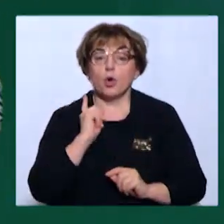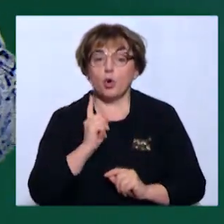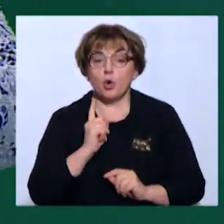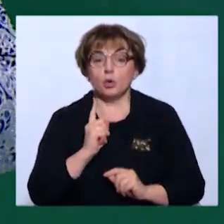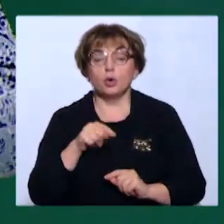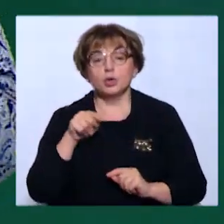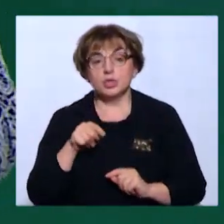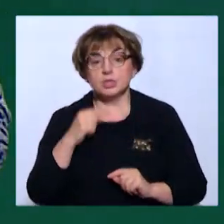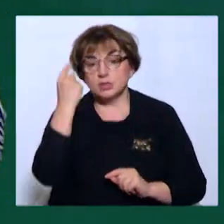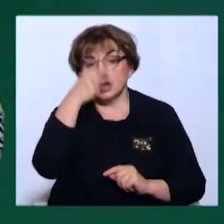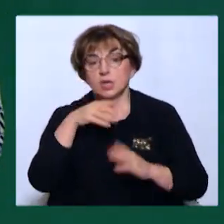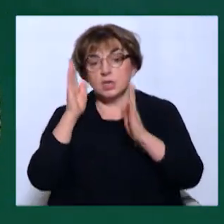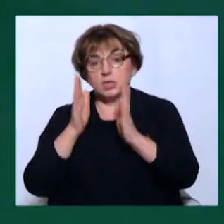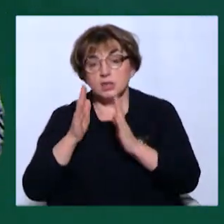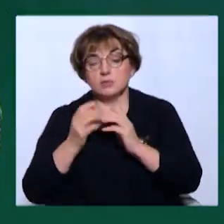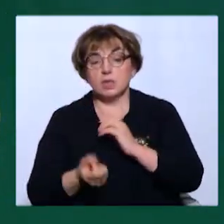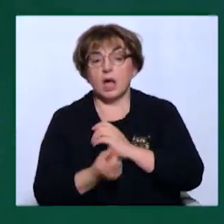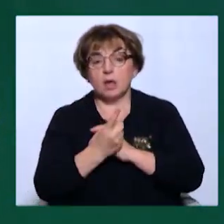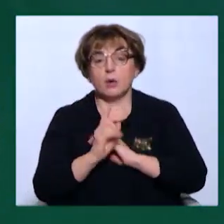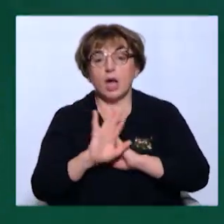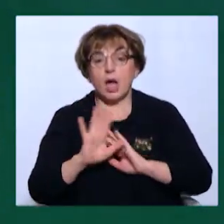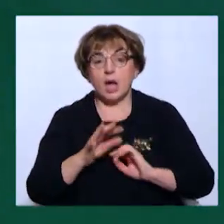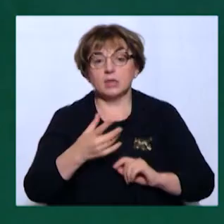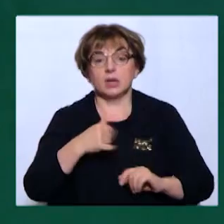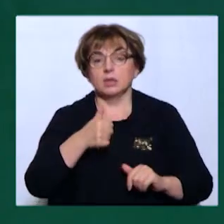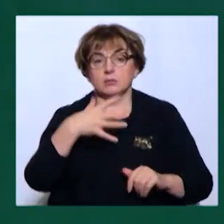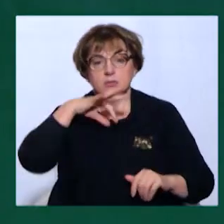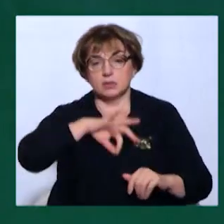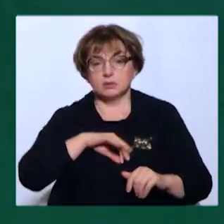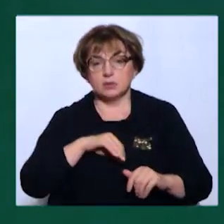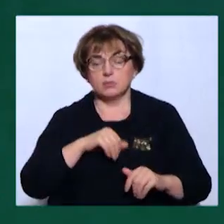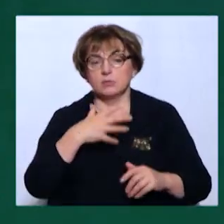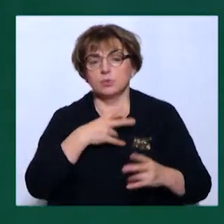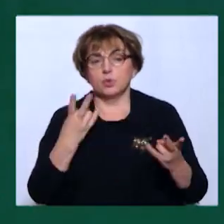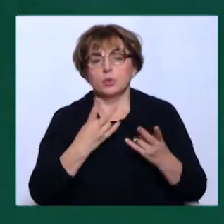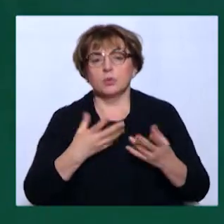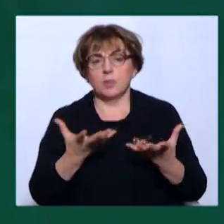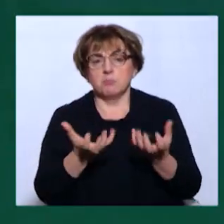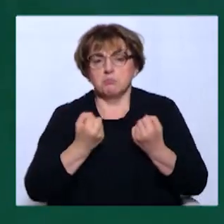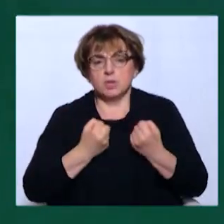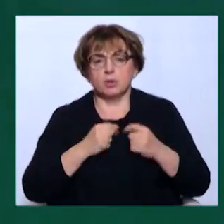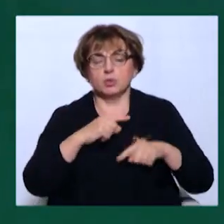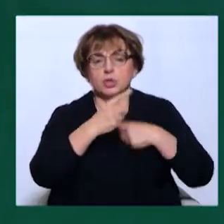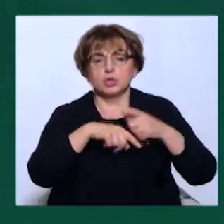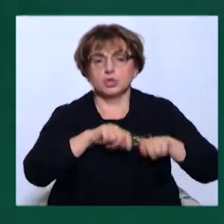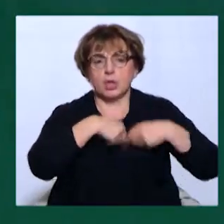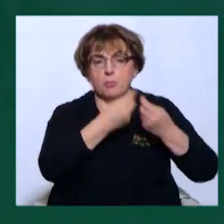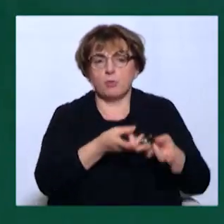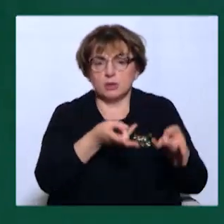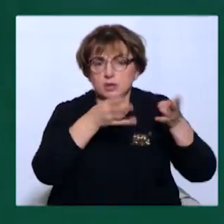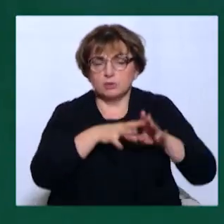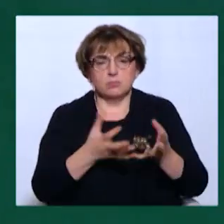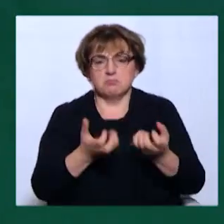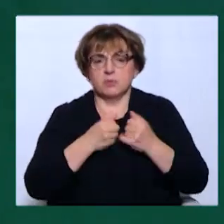ინდივიდი, რომელსაც აღმოაჩნდება არასასურველი ცვლილება, რომელიც არ მისცემს საშუალებას შთამომავლობის დატოვებისა